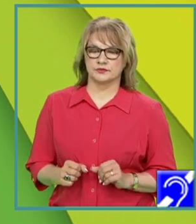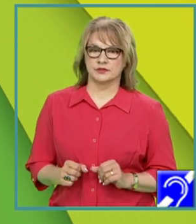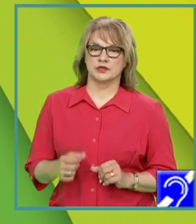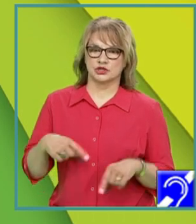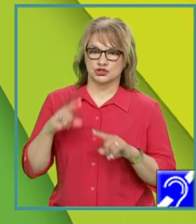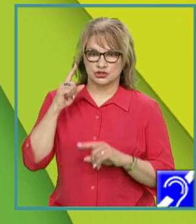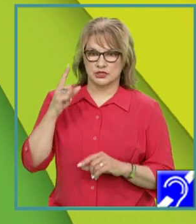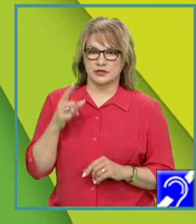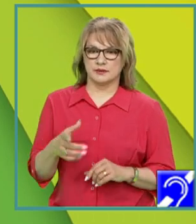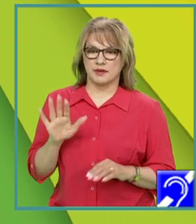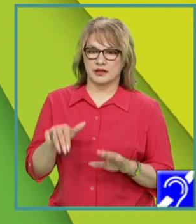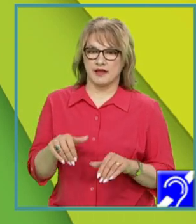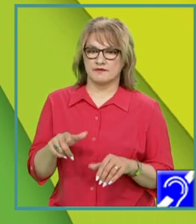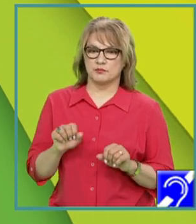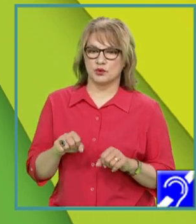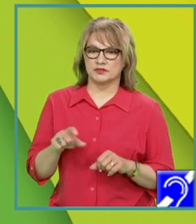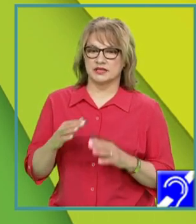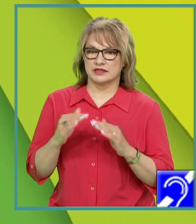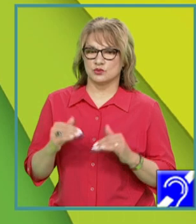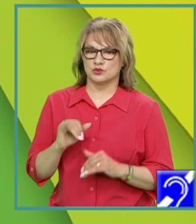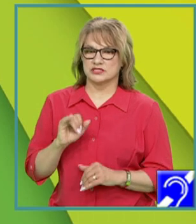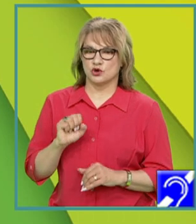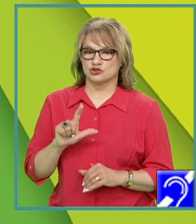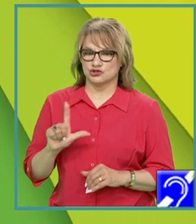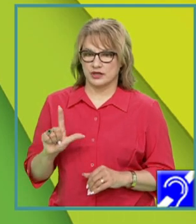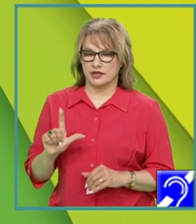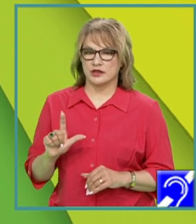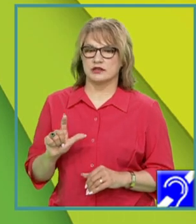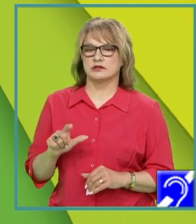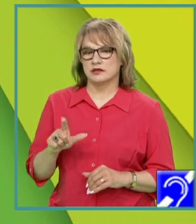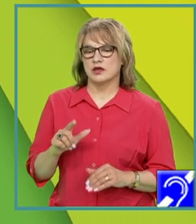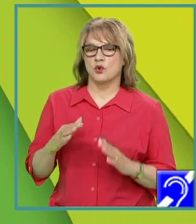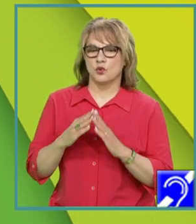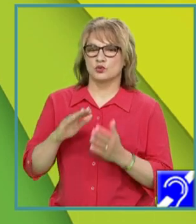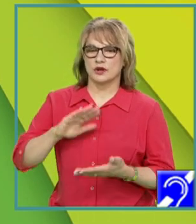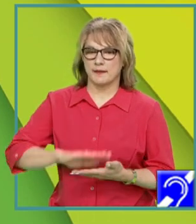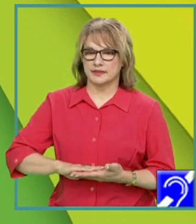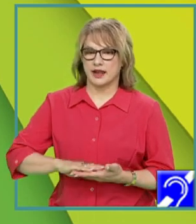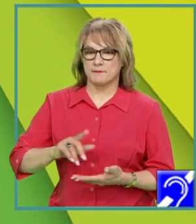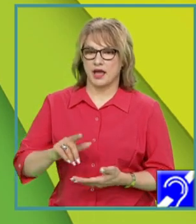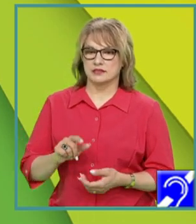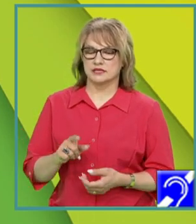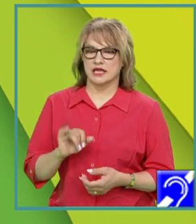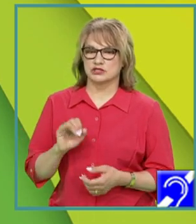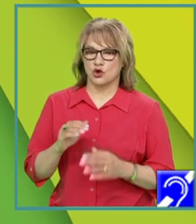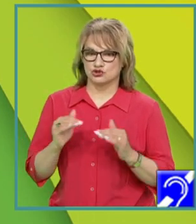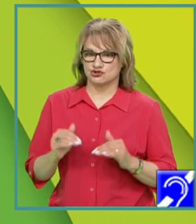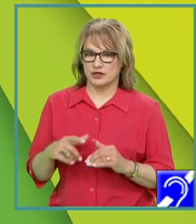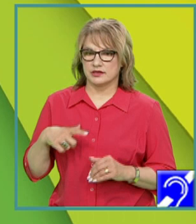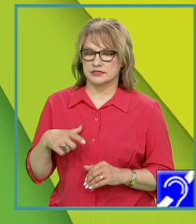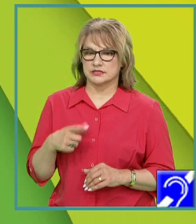știm că avem și proprietățile triunghiului isoscel și anume unghiurile de la baza triunghiului isoscel sunt